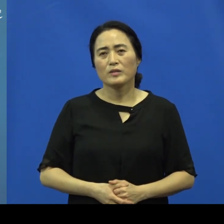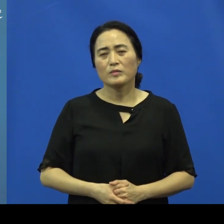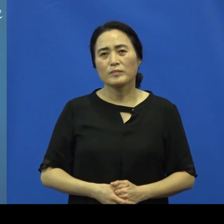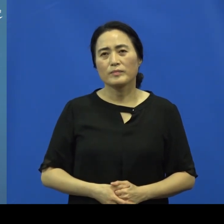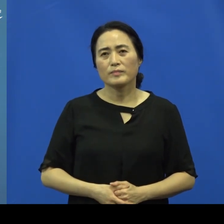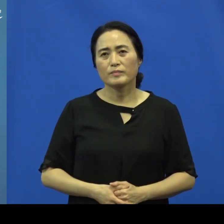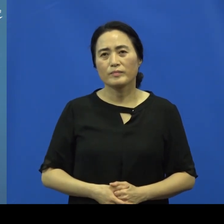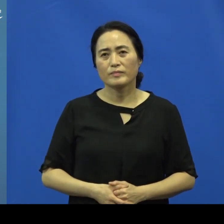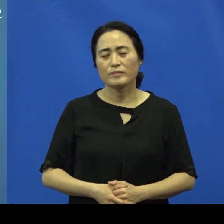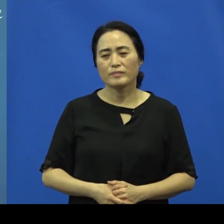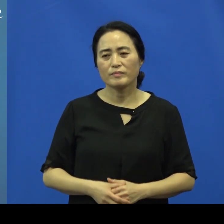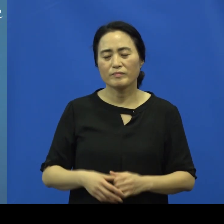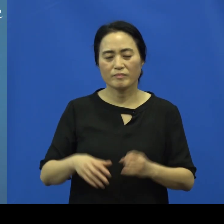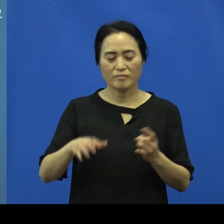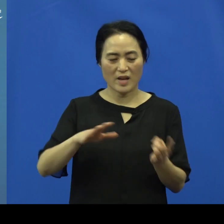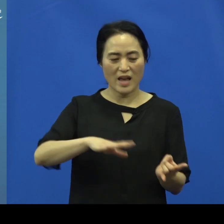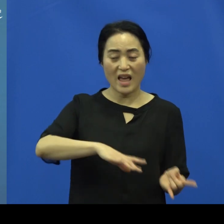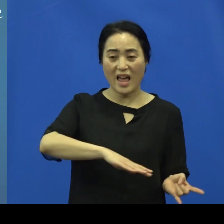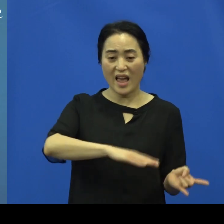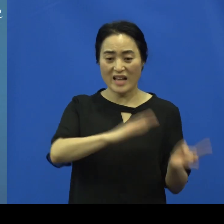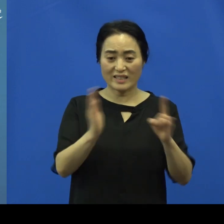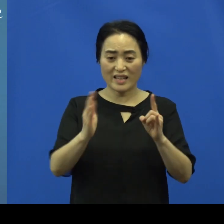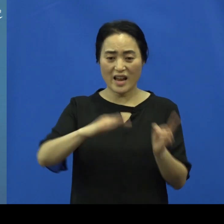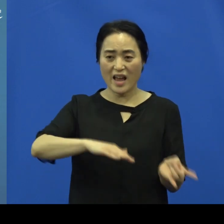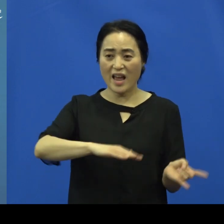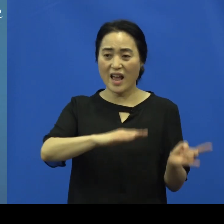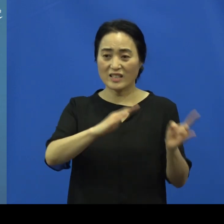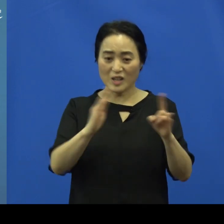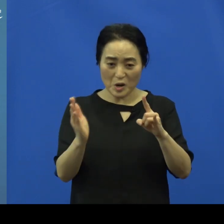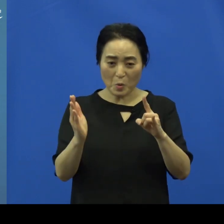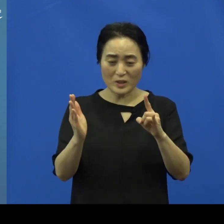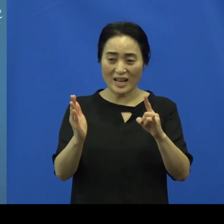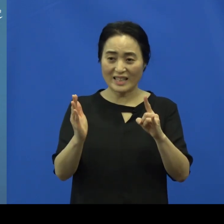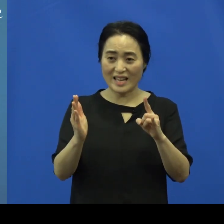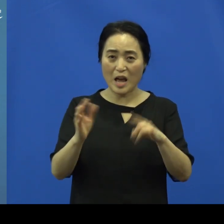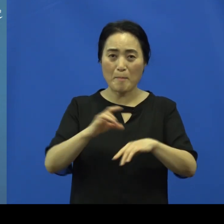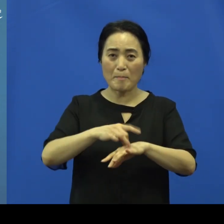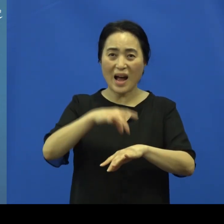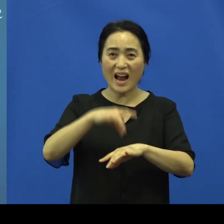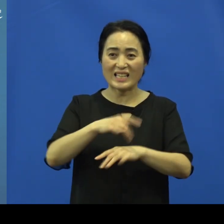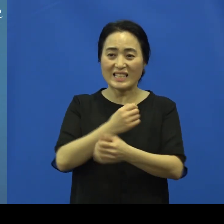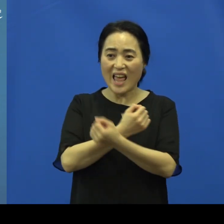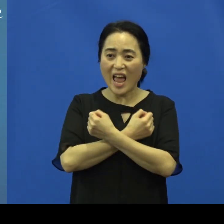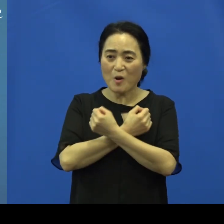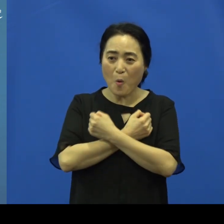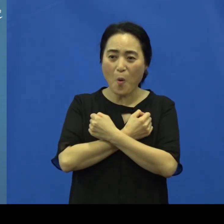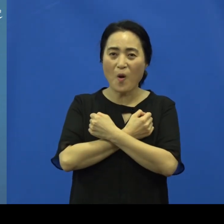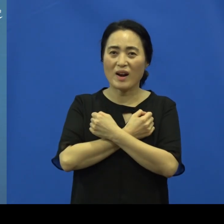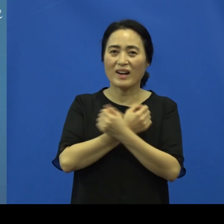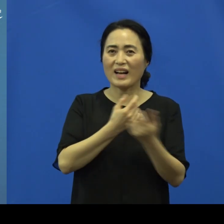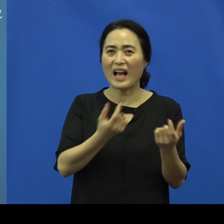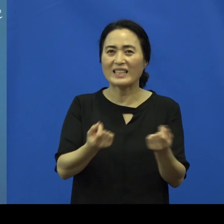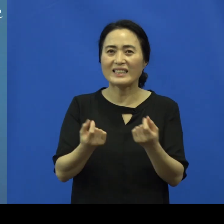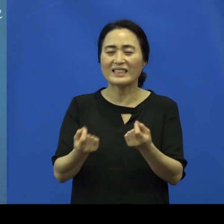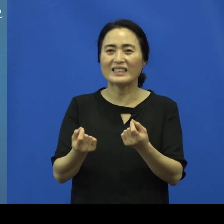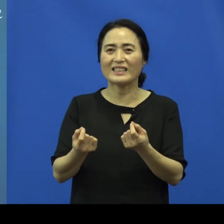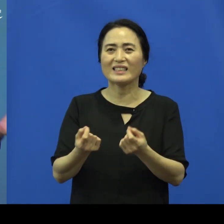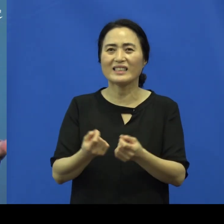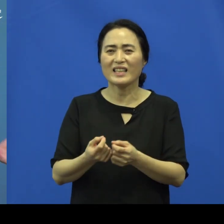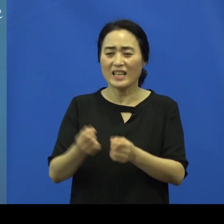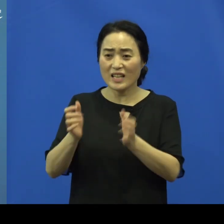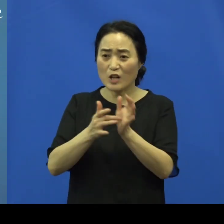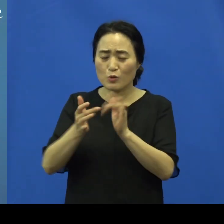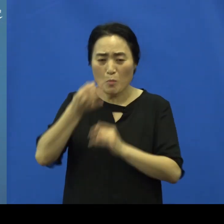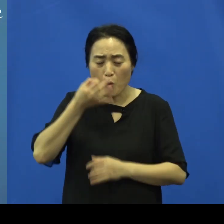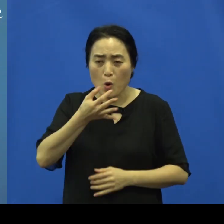마치 에스겔 꼴짝의 환상과 같이 마른 해골대와 같은 거. 여러분, 에스겔에게 보여주는 환상이 뭐예요?